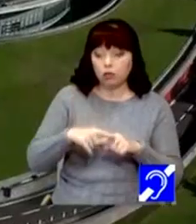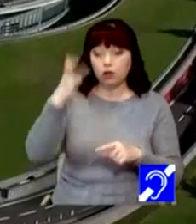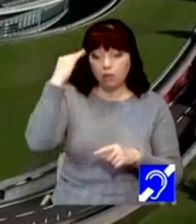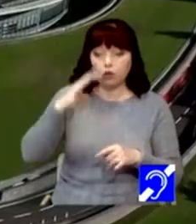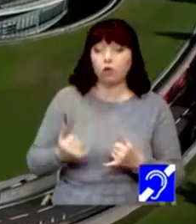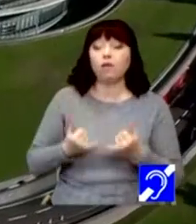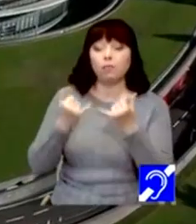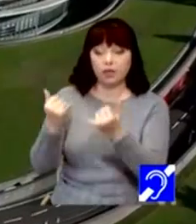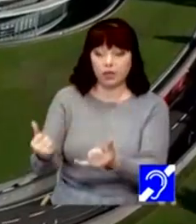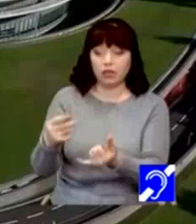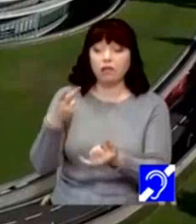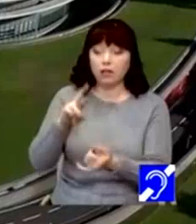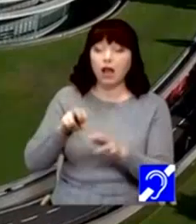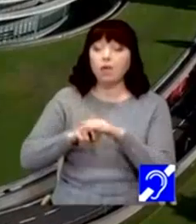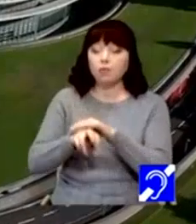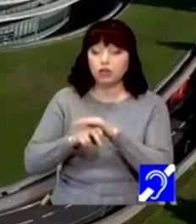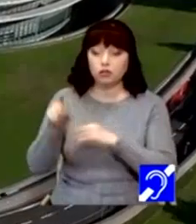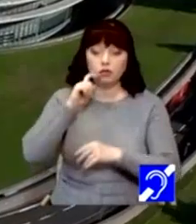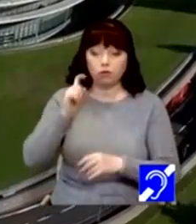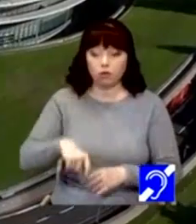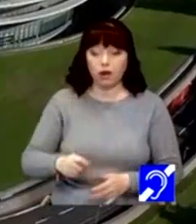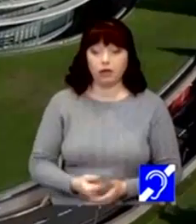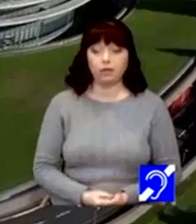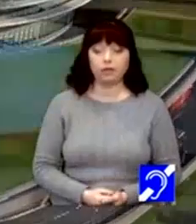oferit în gestionarea crizei refugiaților ucraineni